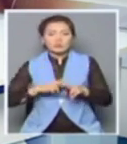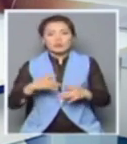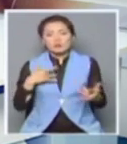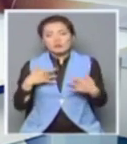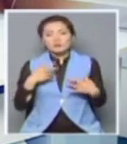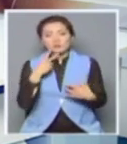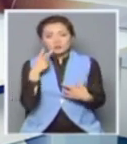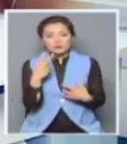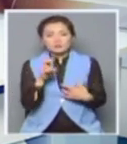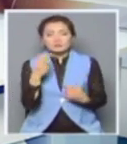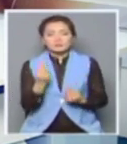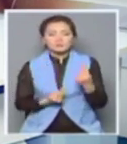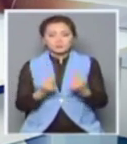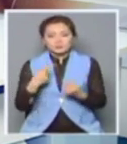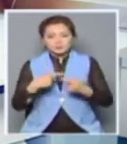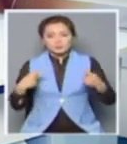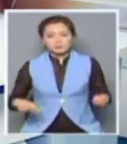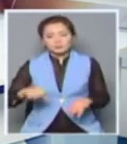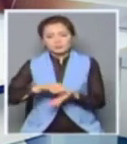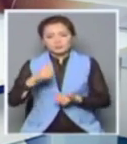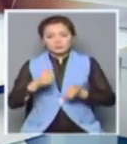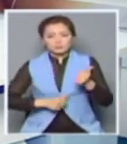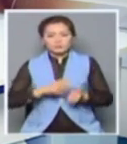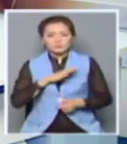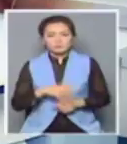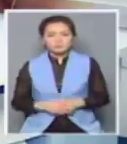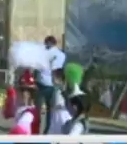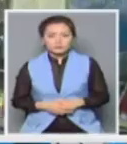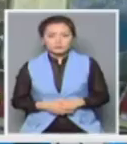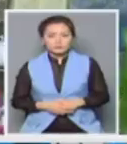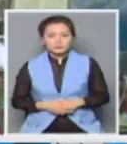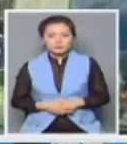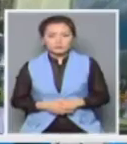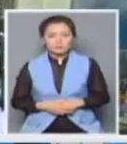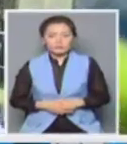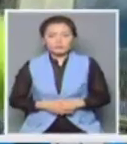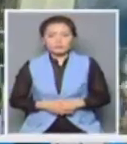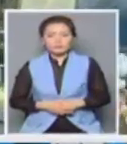көріністер сахналанып, ұлттық ойын түрлерінен сайыстар ұйымдастырылды.